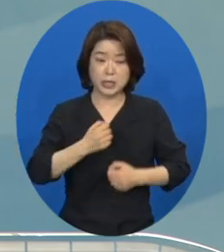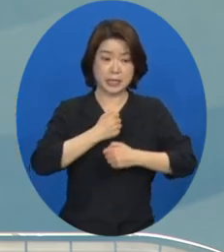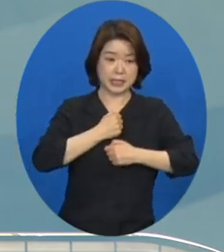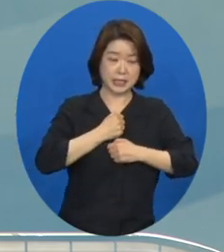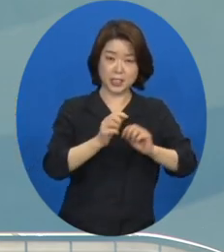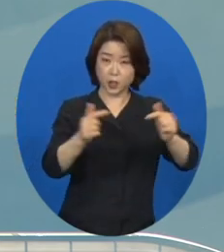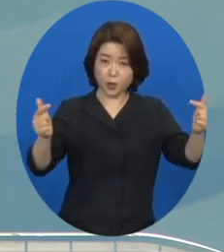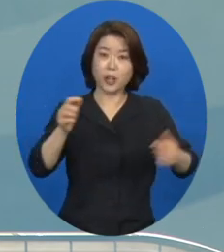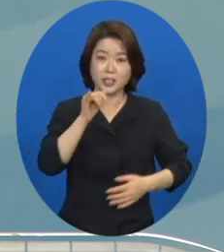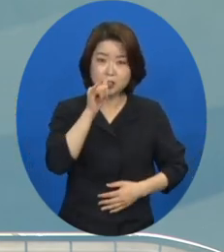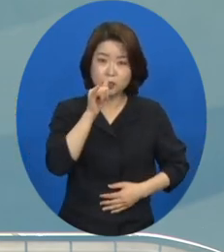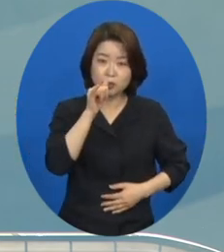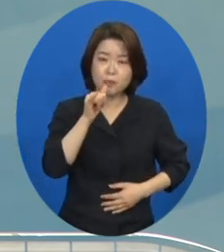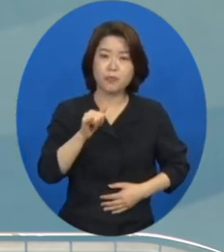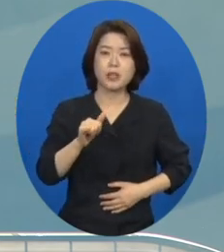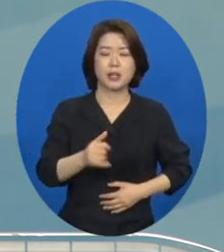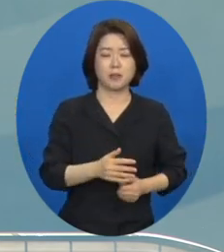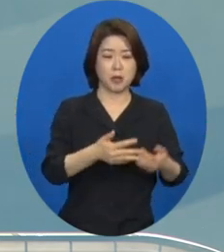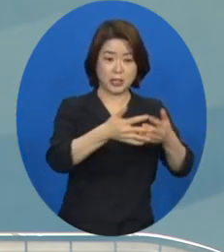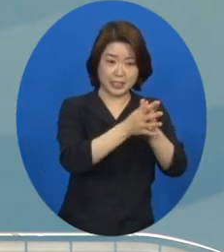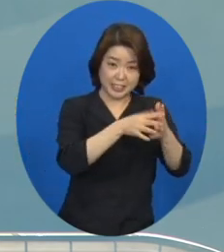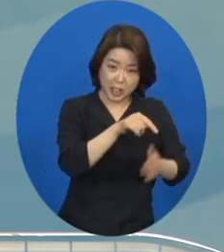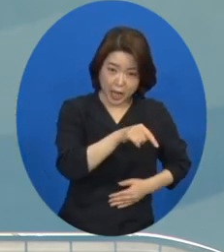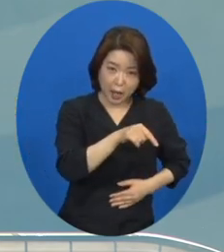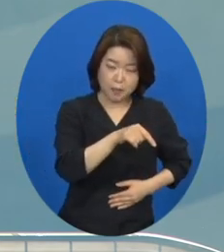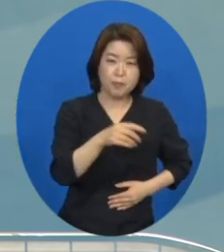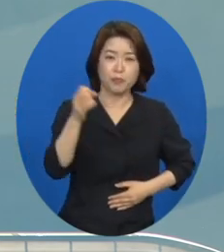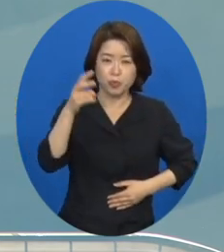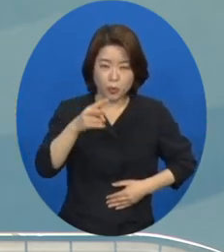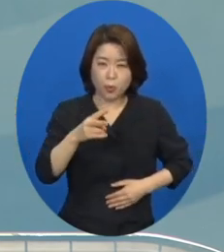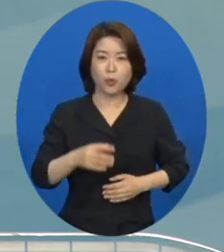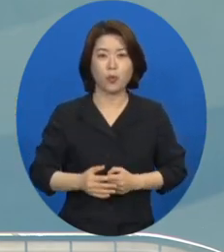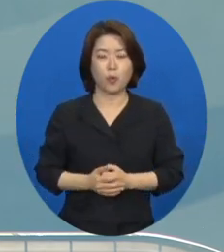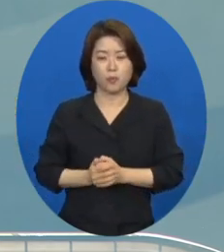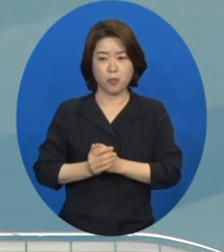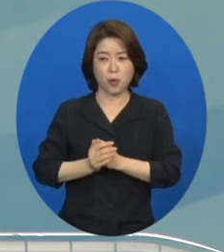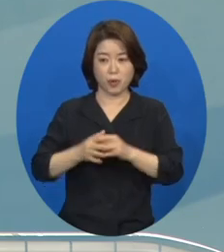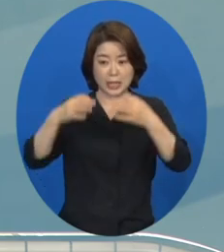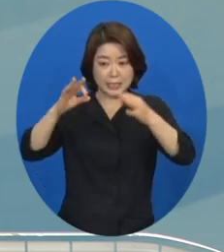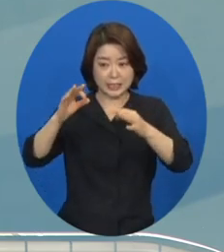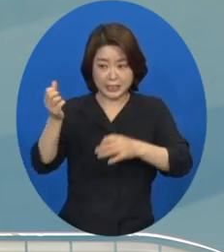게 있잖아요. 지갑, 그죠? 여러분의 계좌,